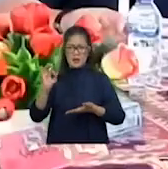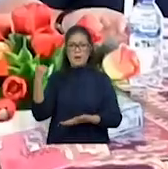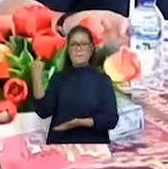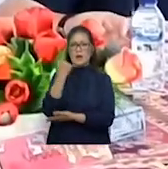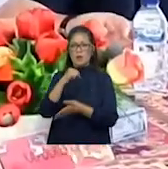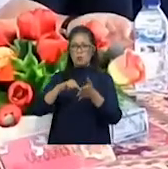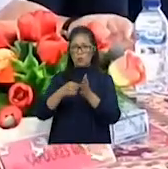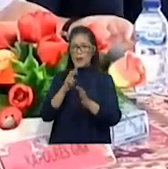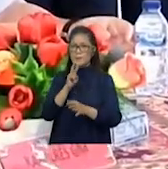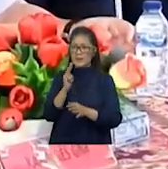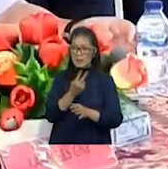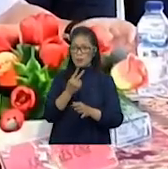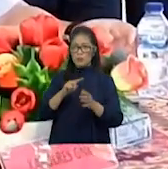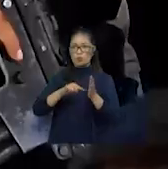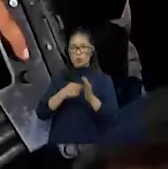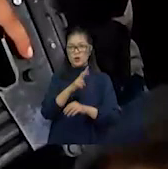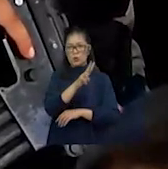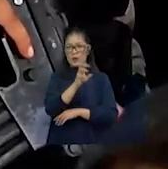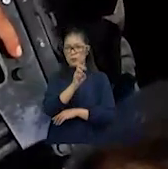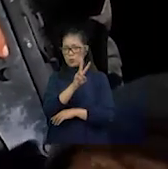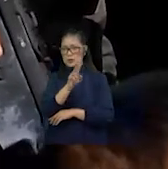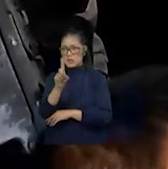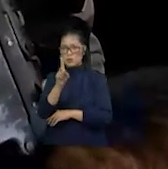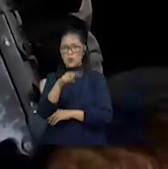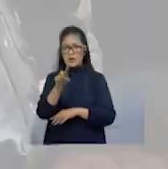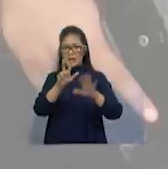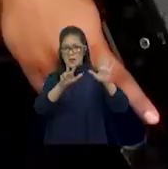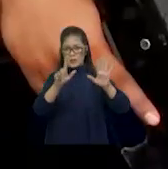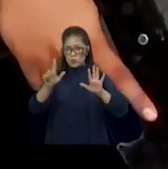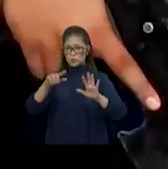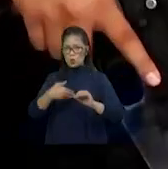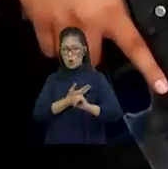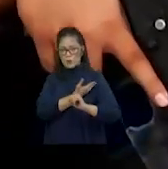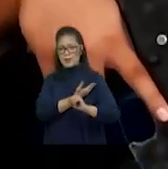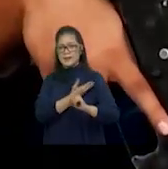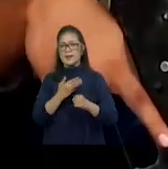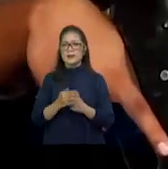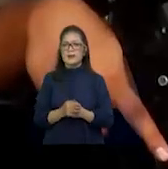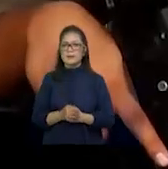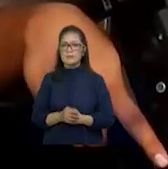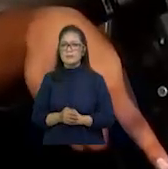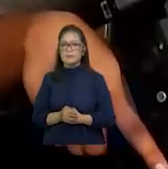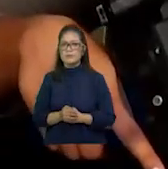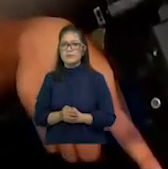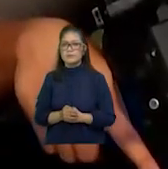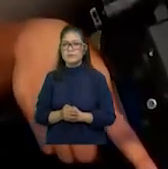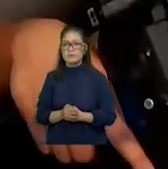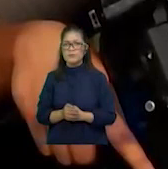tahun 2021 dan menjerat 87 korban. Tahu tentang legalitas